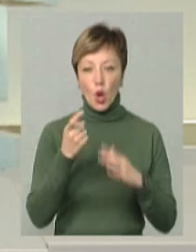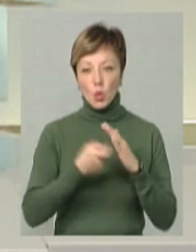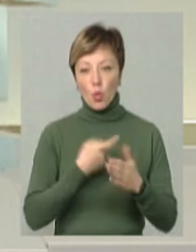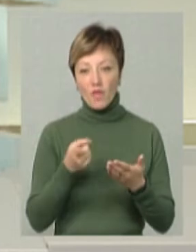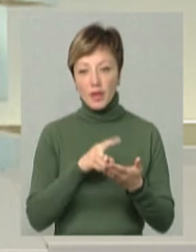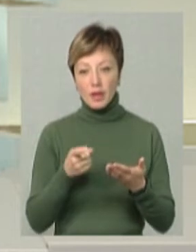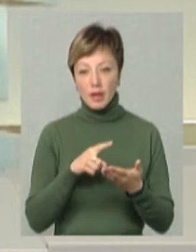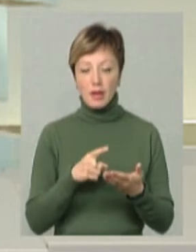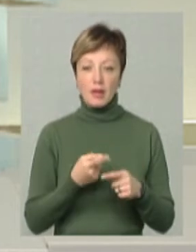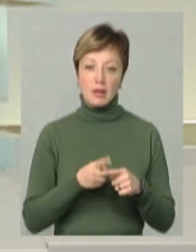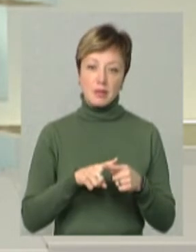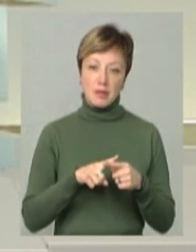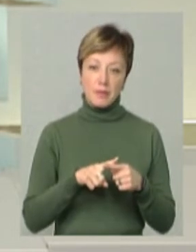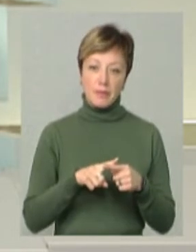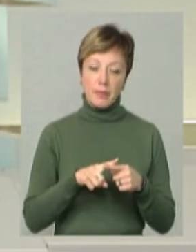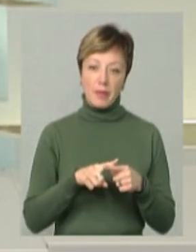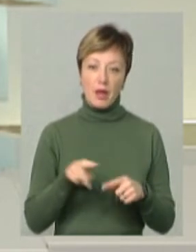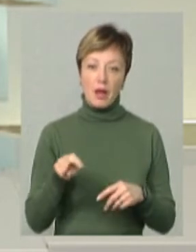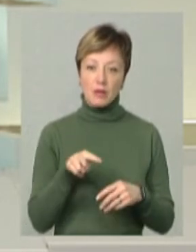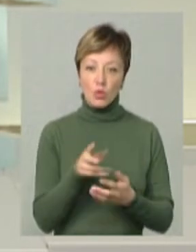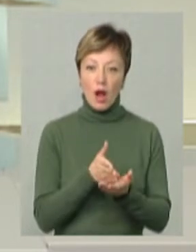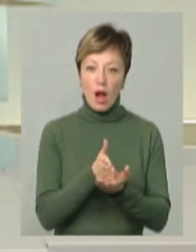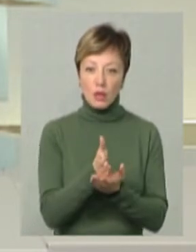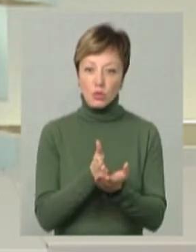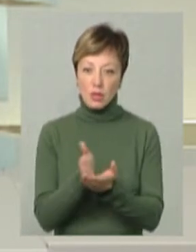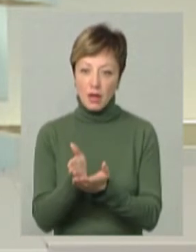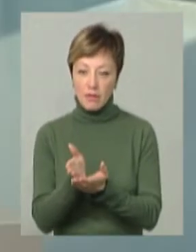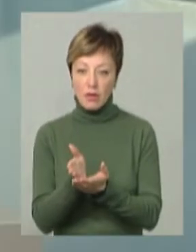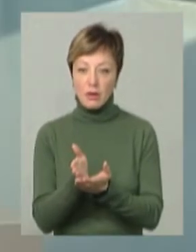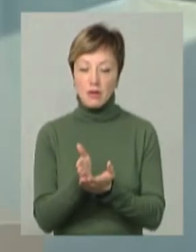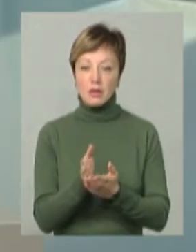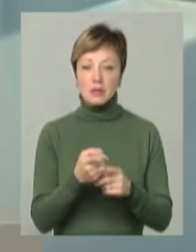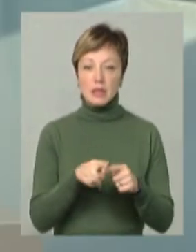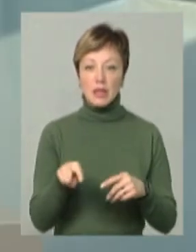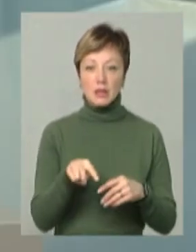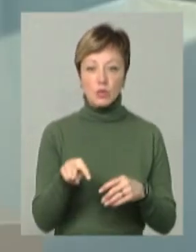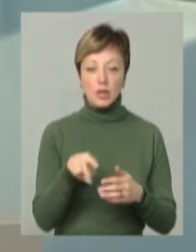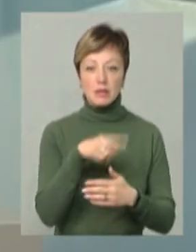довідники, це література галузевого характеру, це